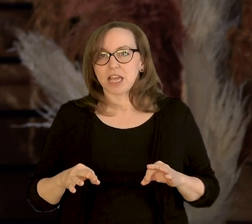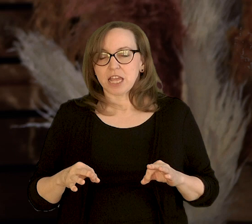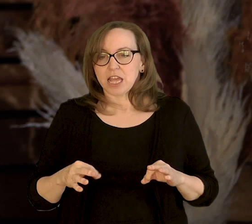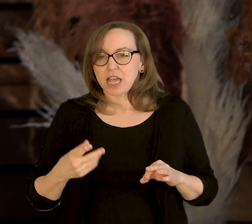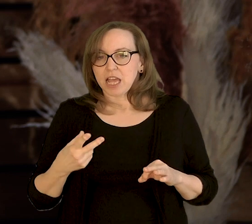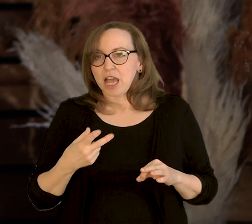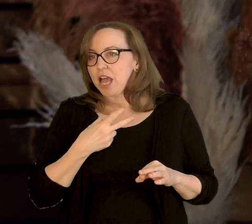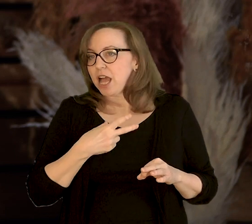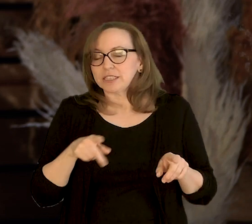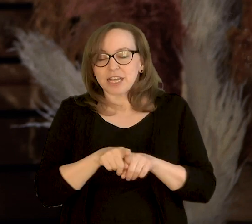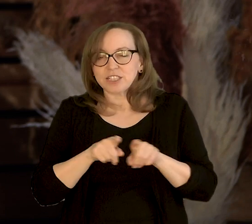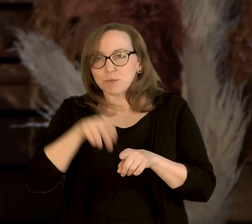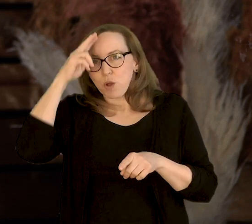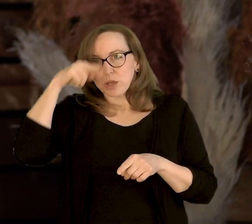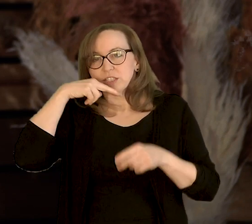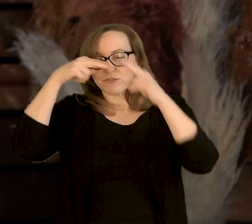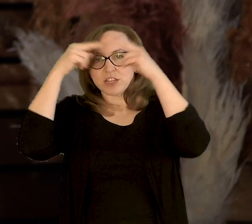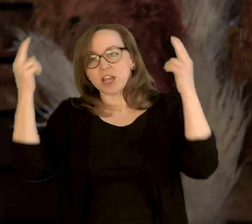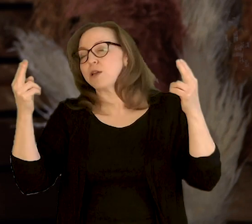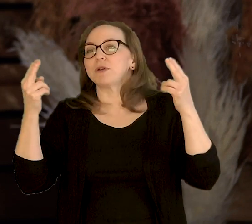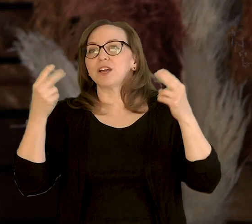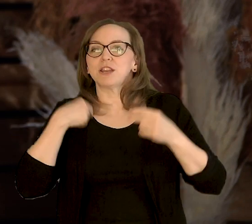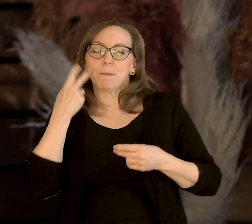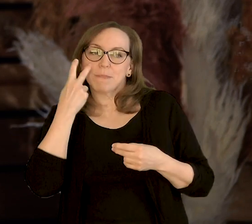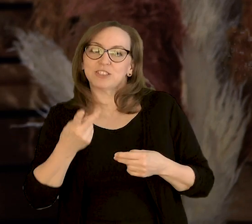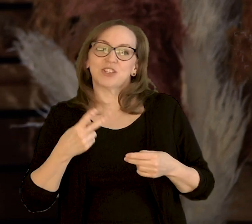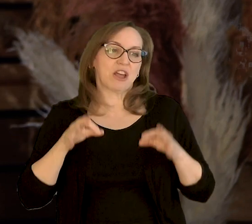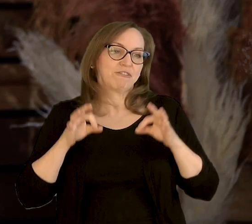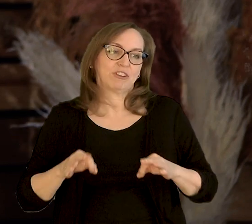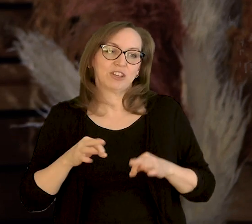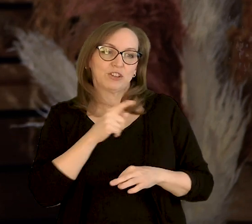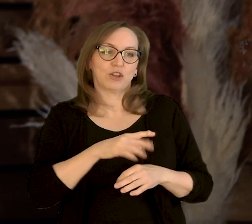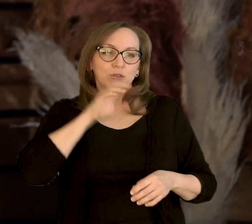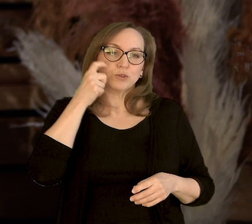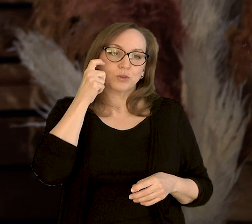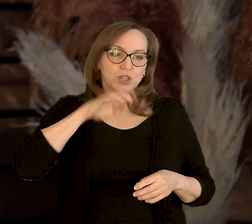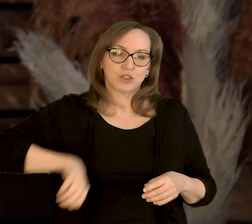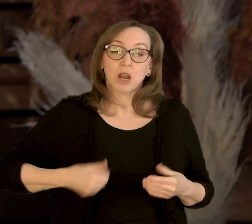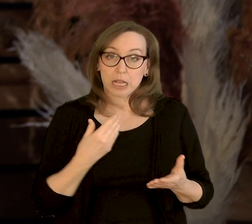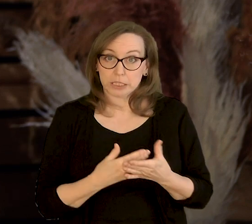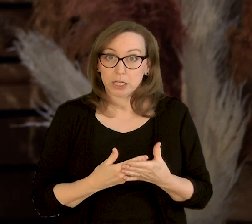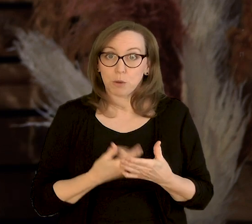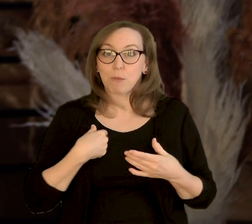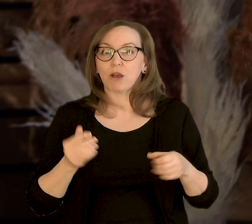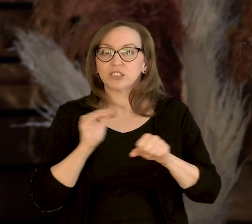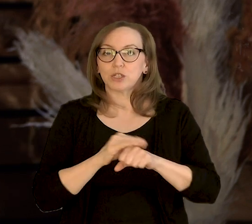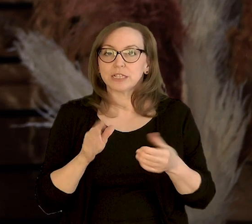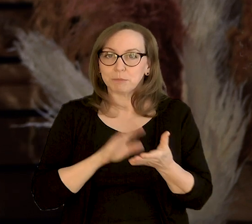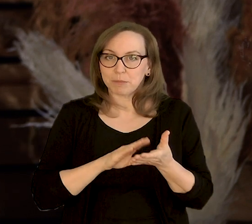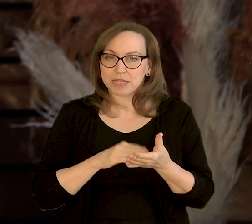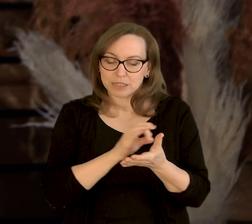Ojciec w niebie, gdy on umarł, też na te winy nie patrzył. Dlaczego? Bo zgodnie z Biblią